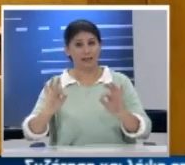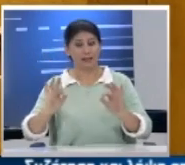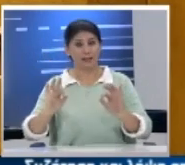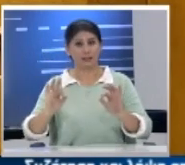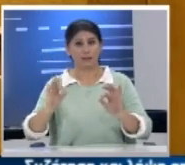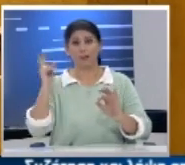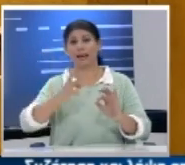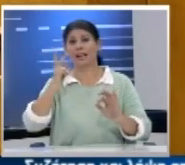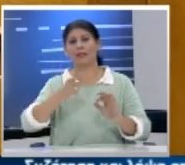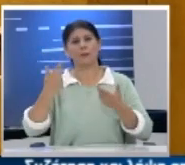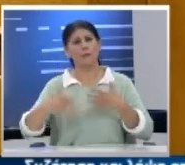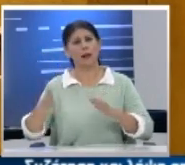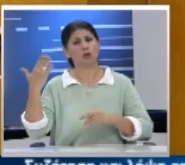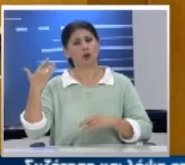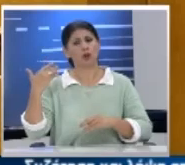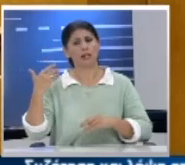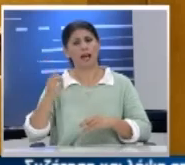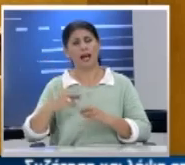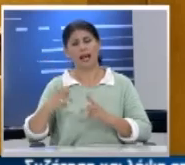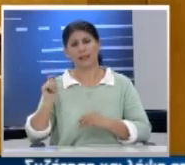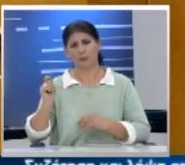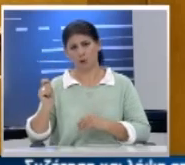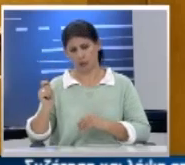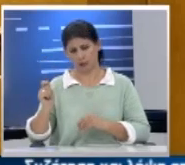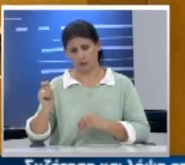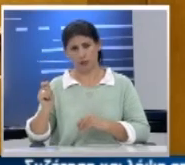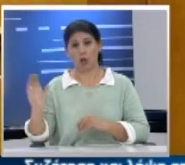οποία είπαν η κυβέρνηση του ΣΥΡΙΖΑ,